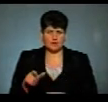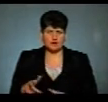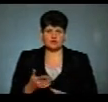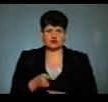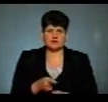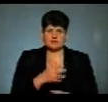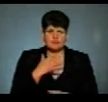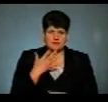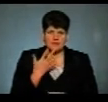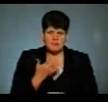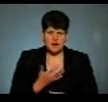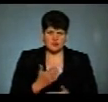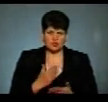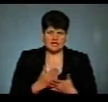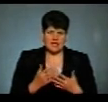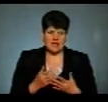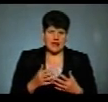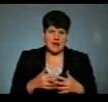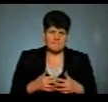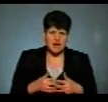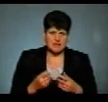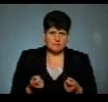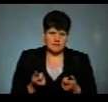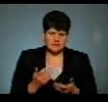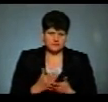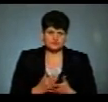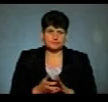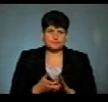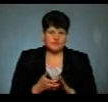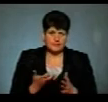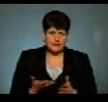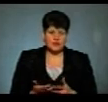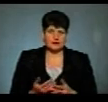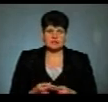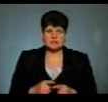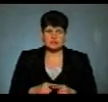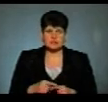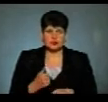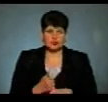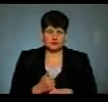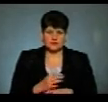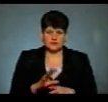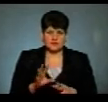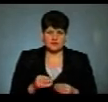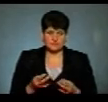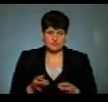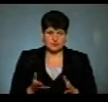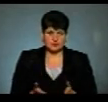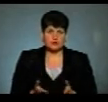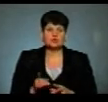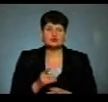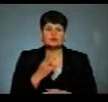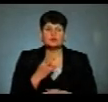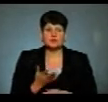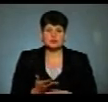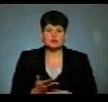їх небагато в нашій області, що їх може не вистачати, але вчора Володимир Богачов сказав, що це не панацея, цей апарат, що він не всім потрібен. Що